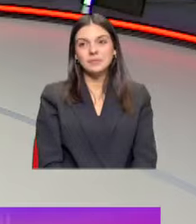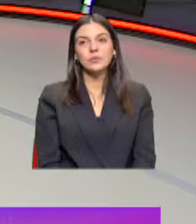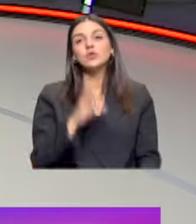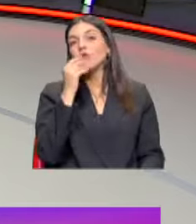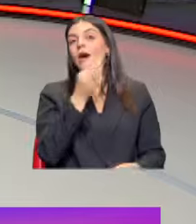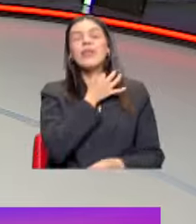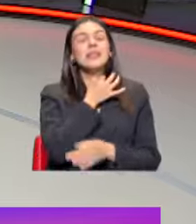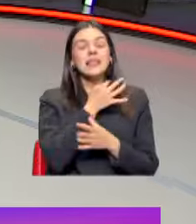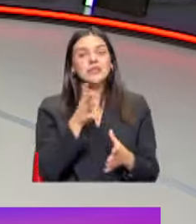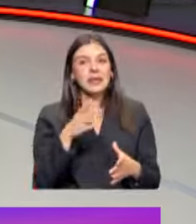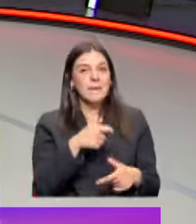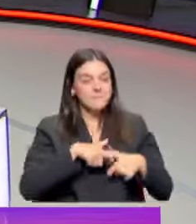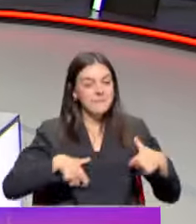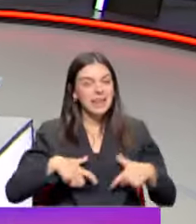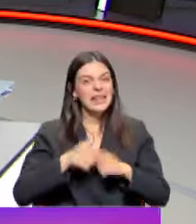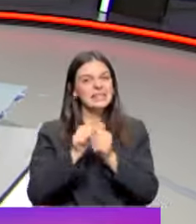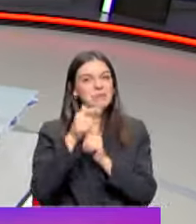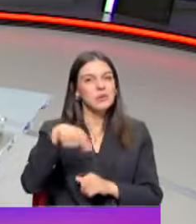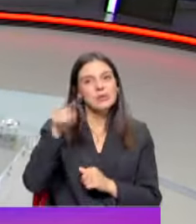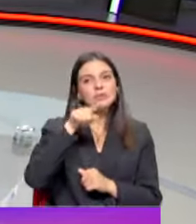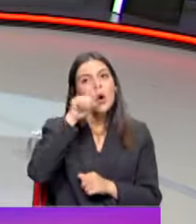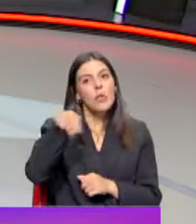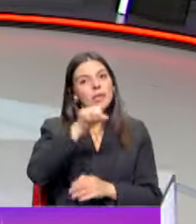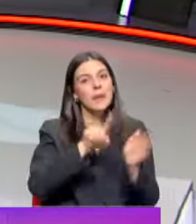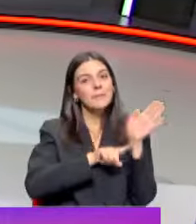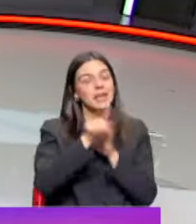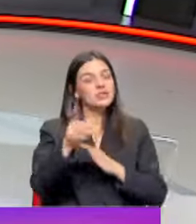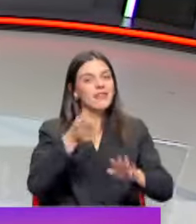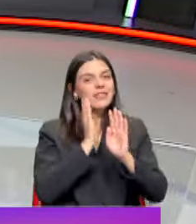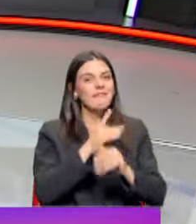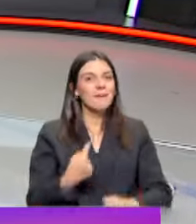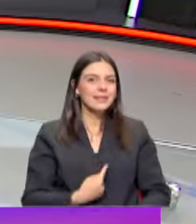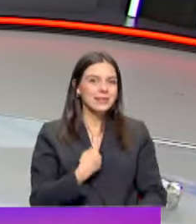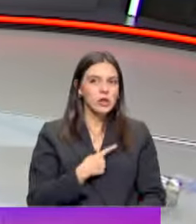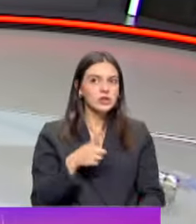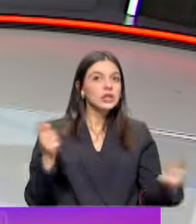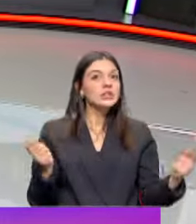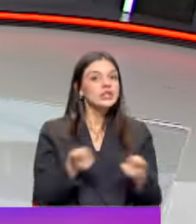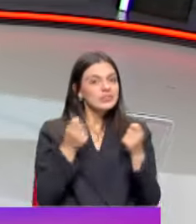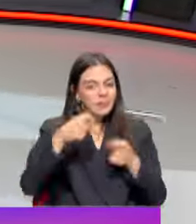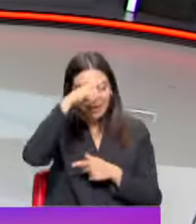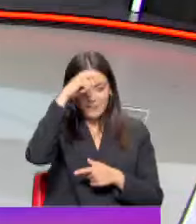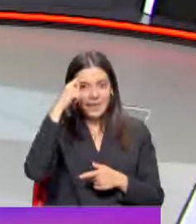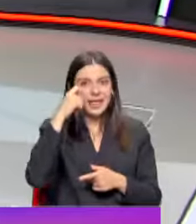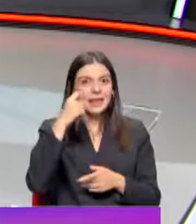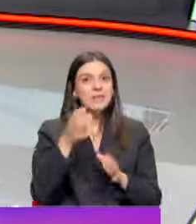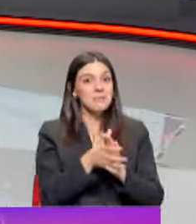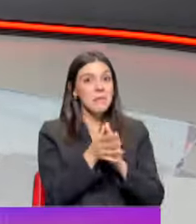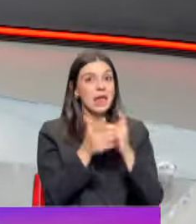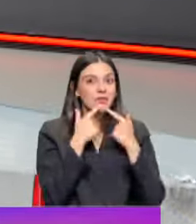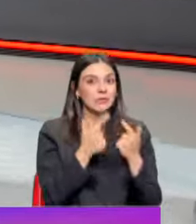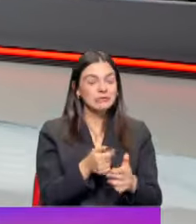Çok teşekkür ediyoruz milli sporcularımıza. Onlara başarılarının devamını diliyoruz. Çabalarını takdir ediyoruz efendim.